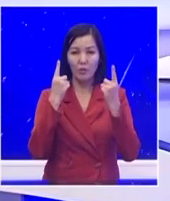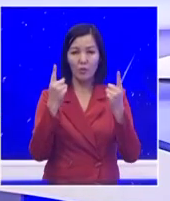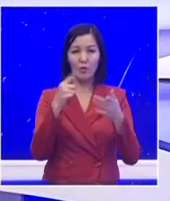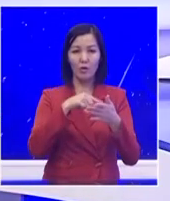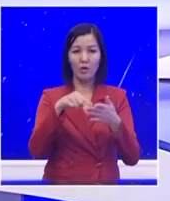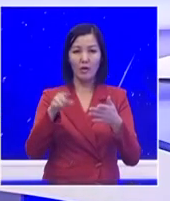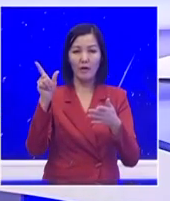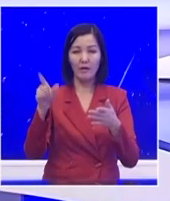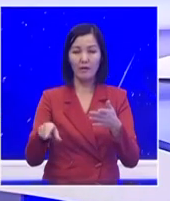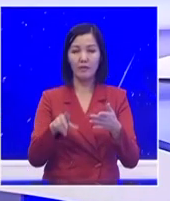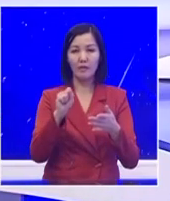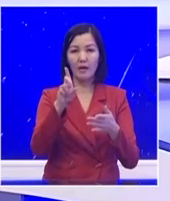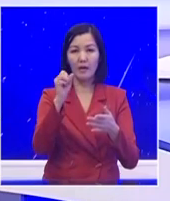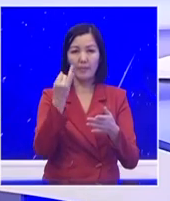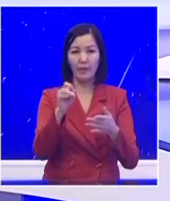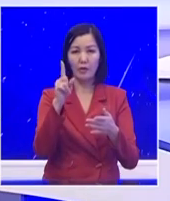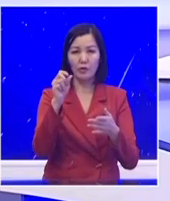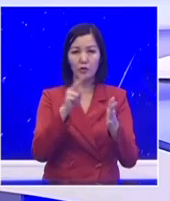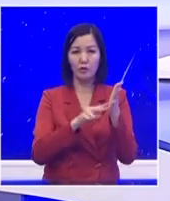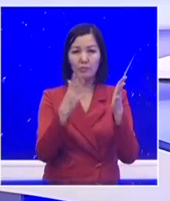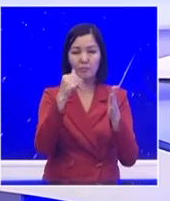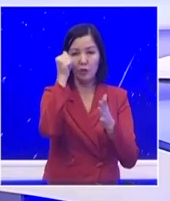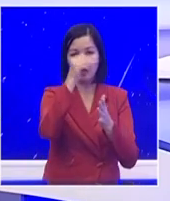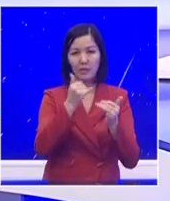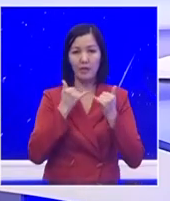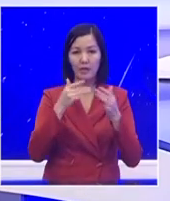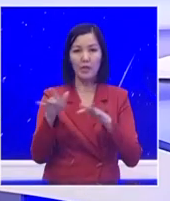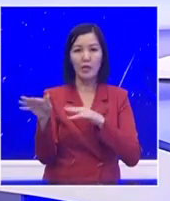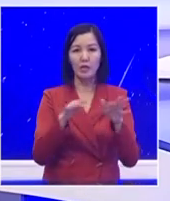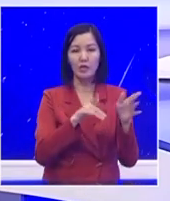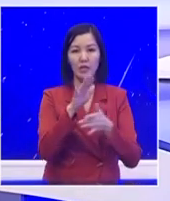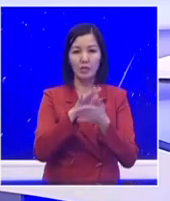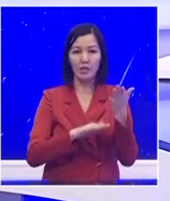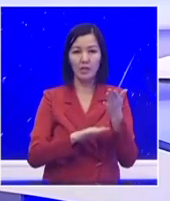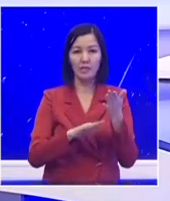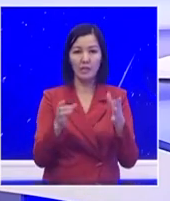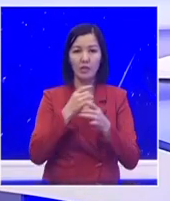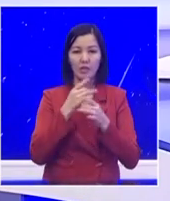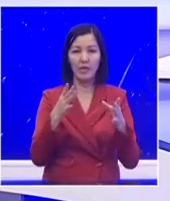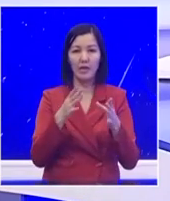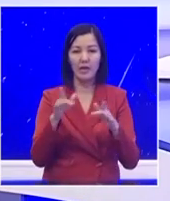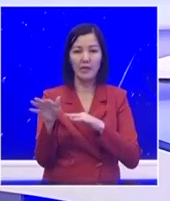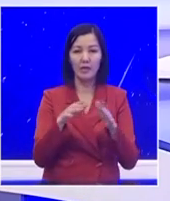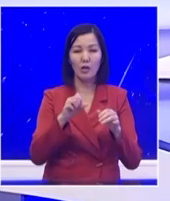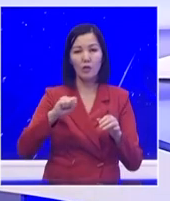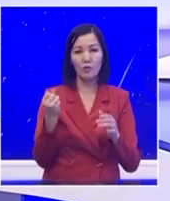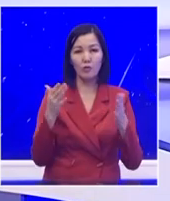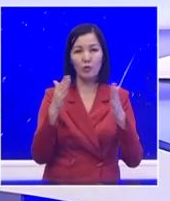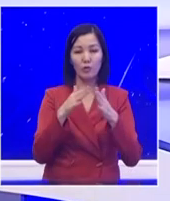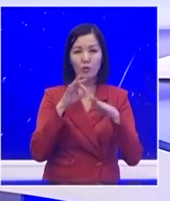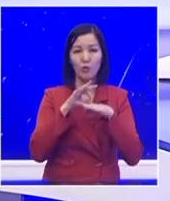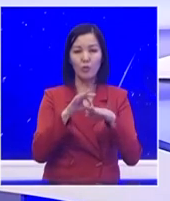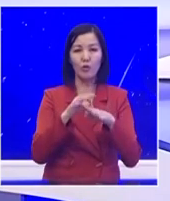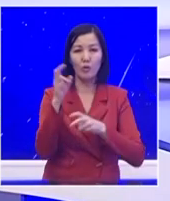Ұлы ақын Абай Құнанбаевтың 175 жылдық мерейтойына арналған іс-шаралар жалғасуда. Атаулы шараның бірі Достық үйінде өтті.